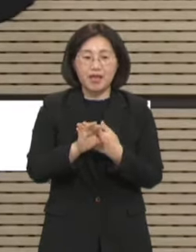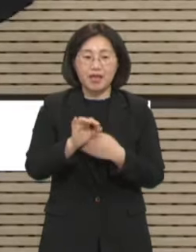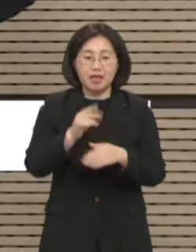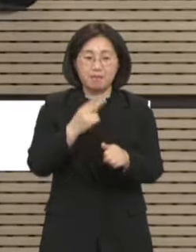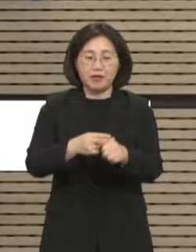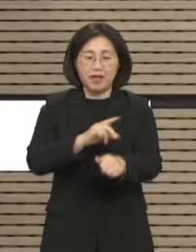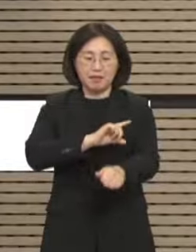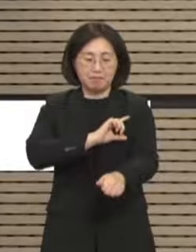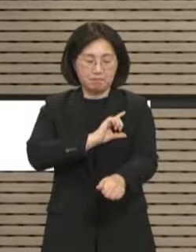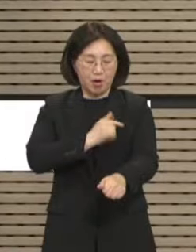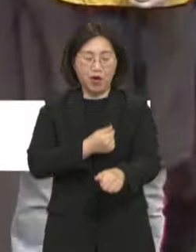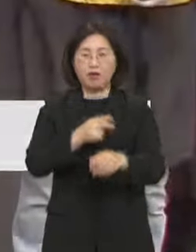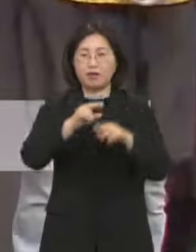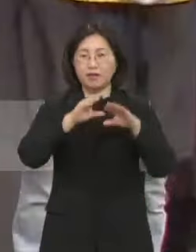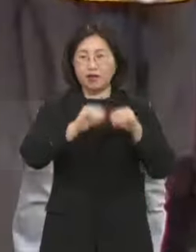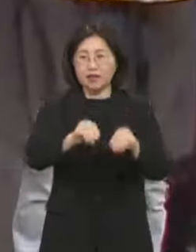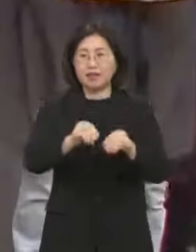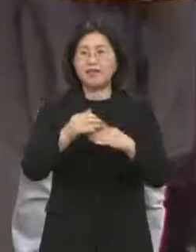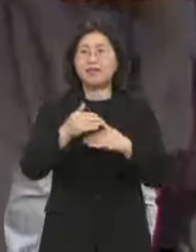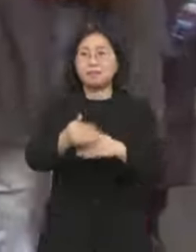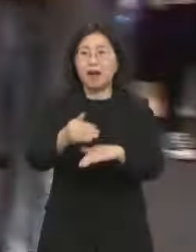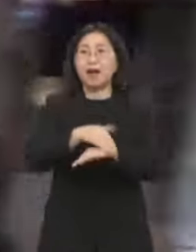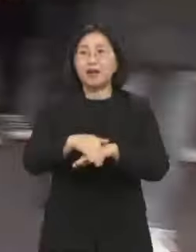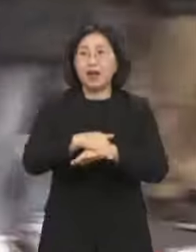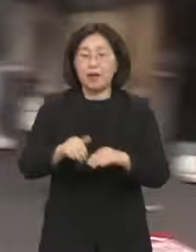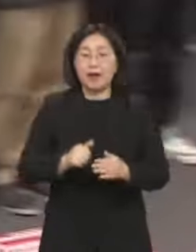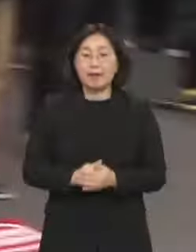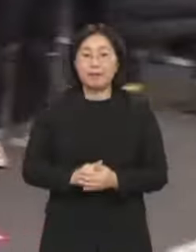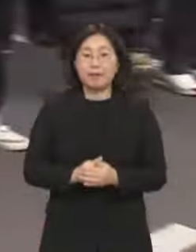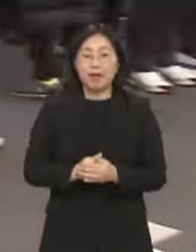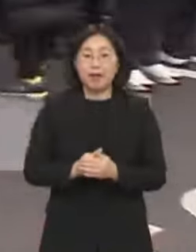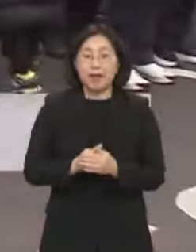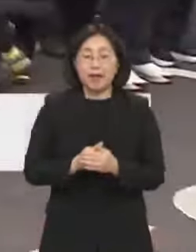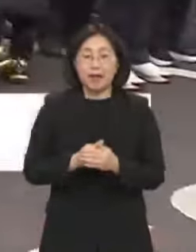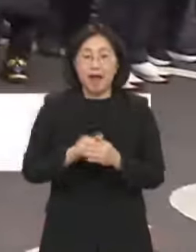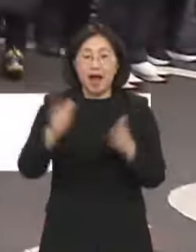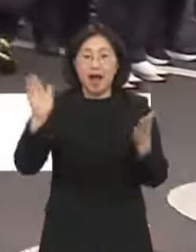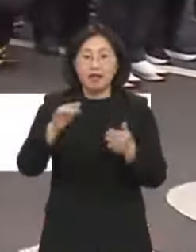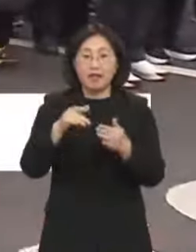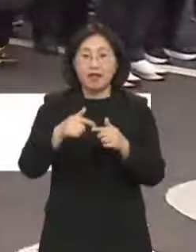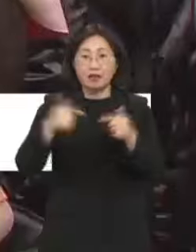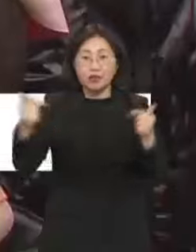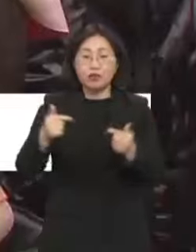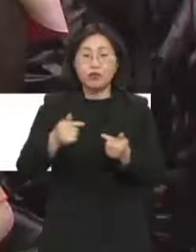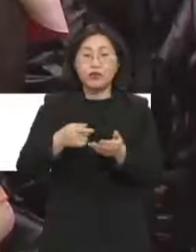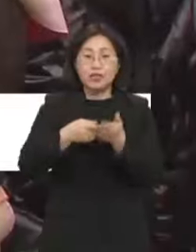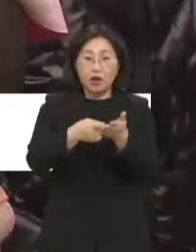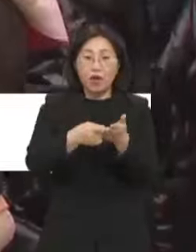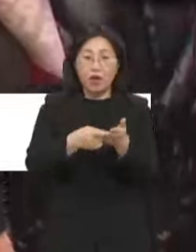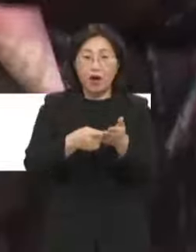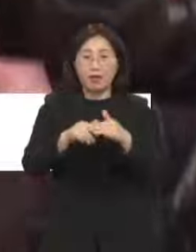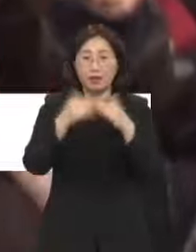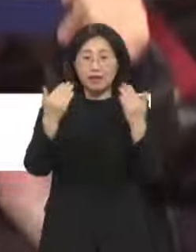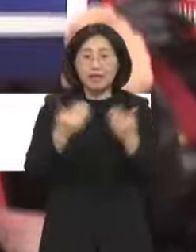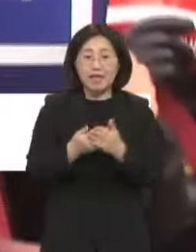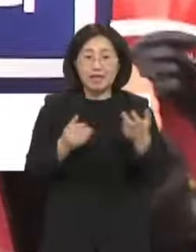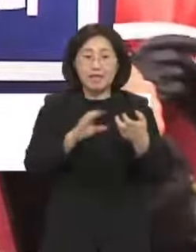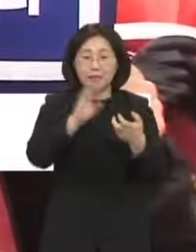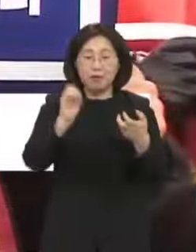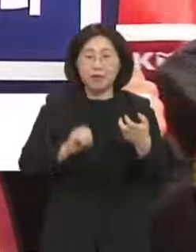집행할 예정입니다 한편 의대 증원 신청 결과 비수도권이 전체 70% 넘는